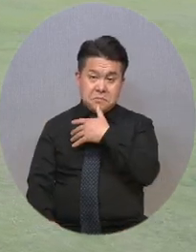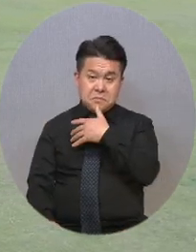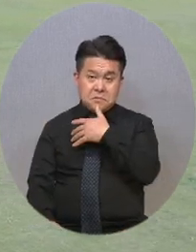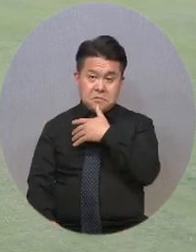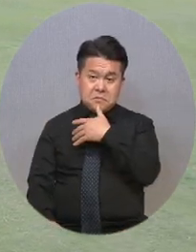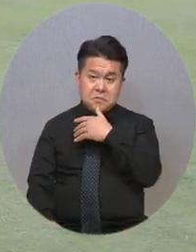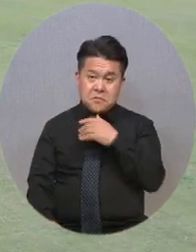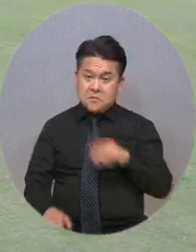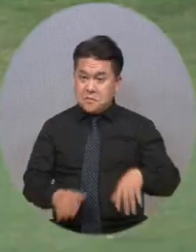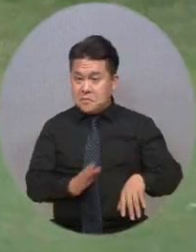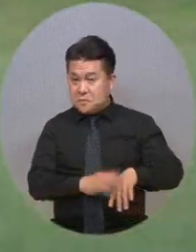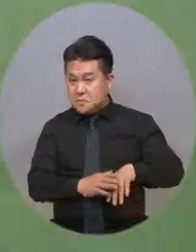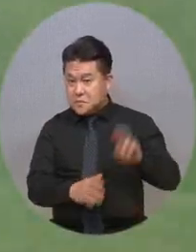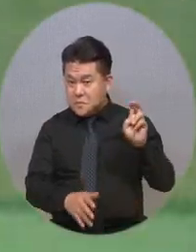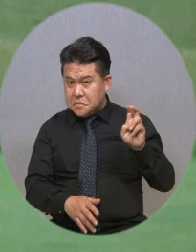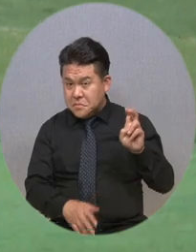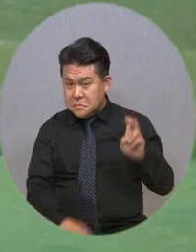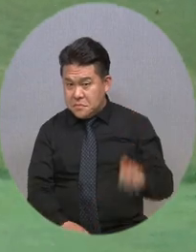오른쪽이 아닌가?